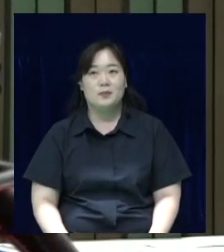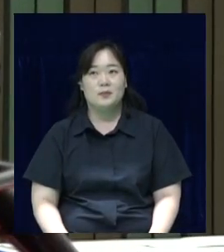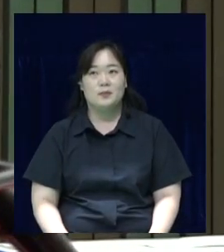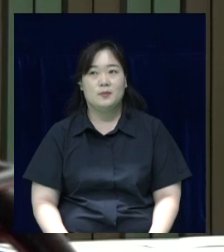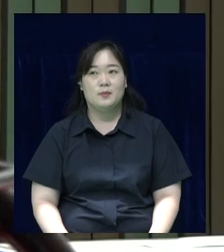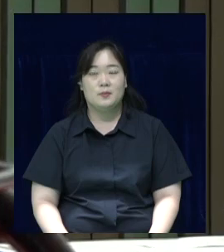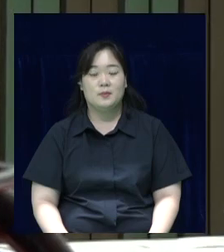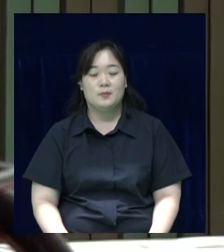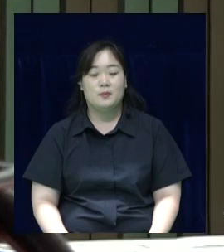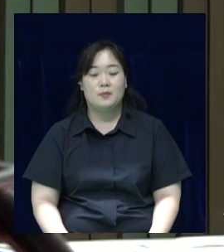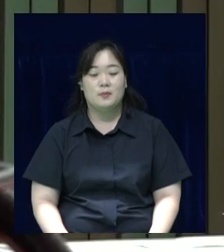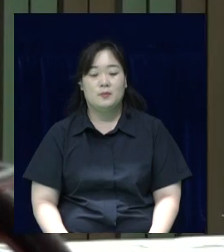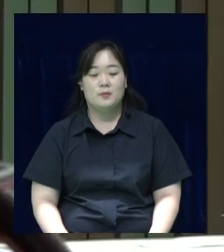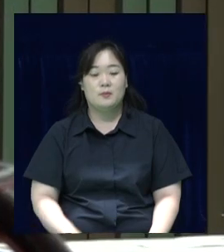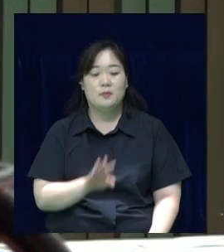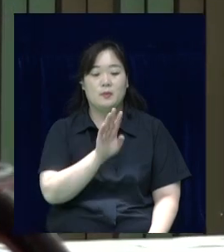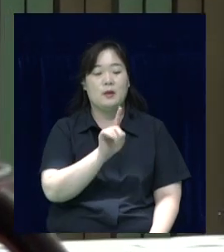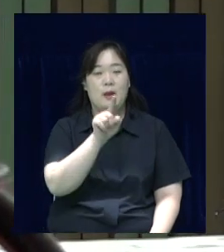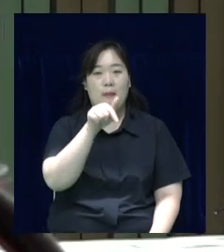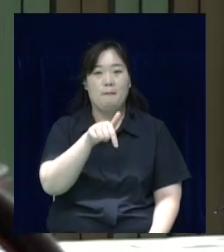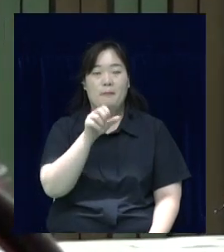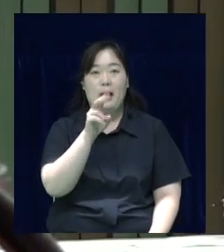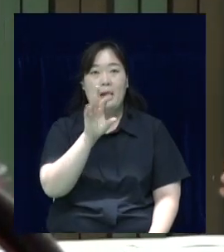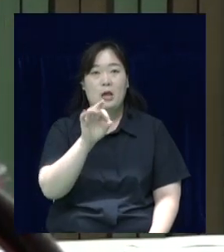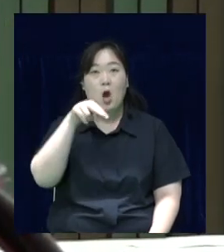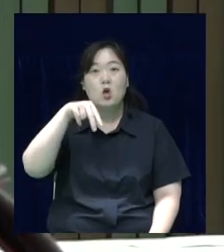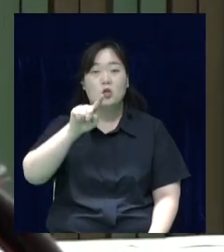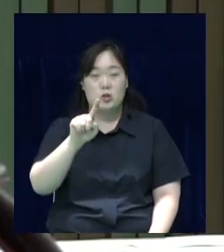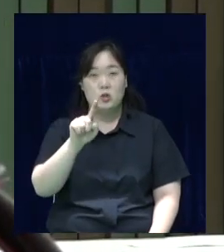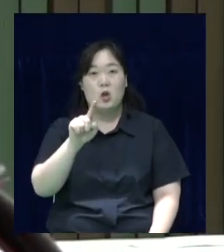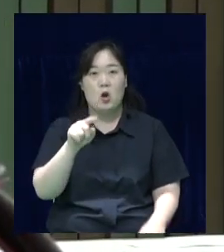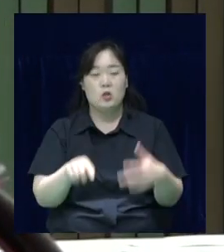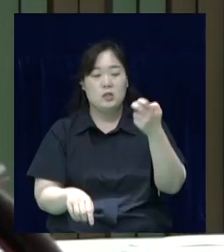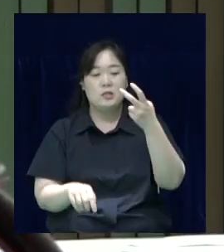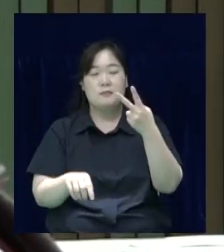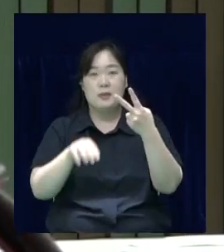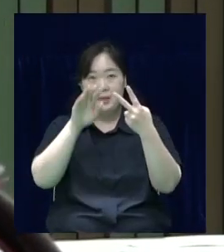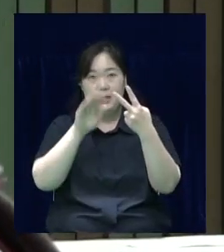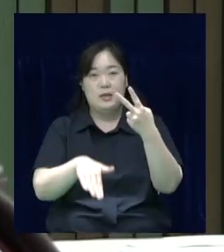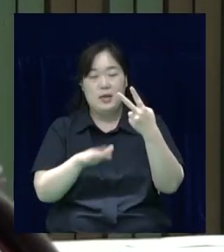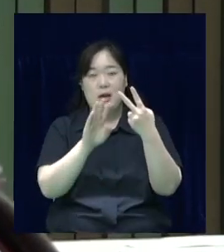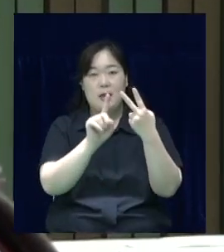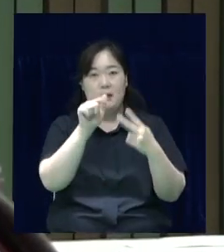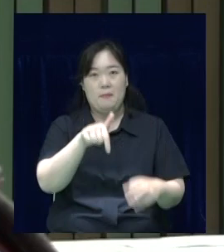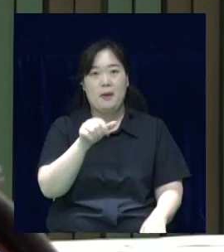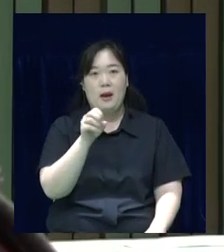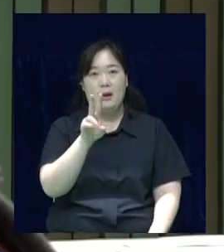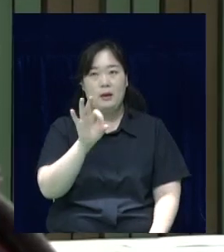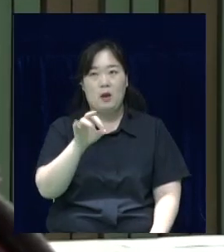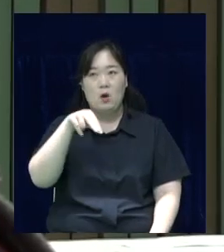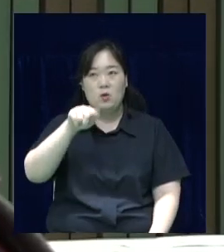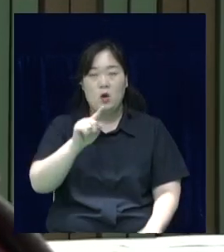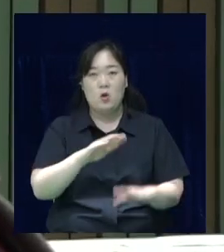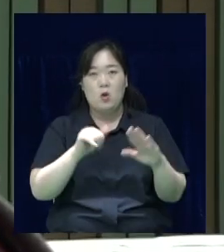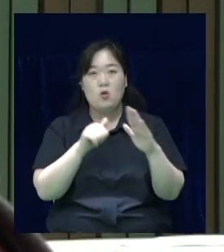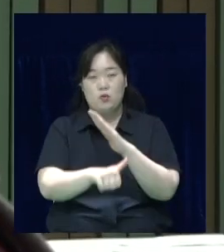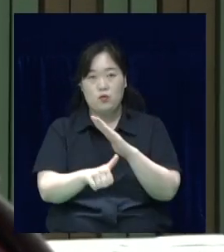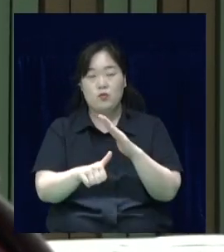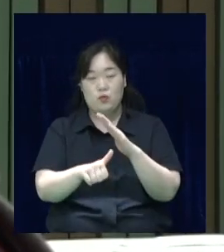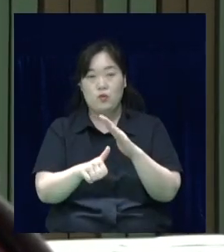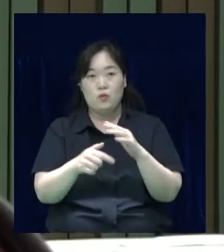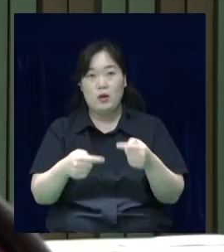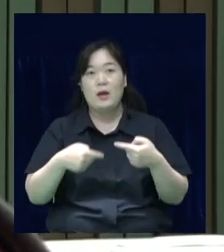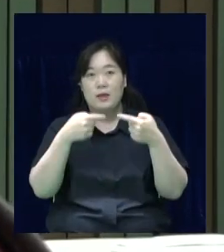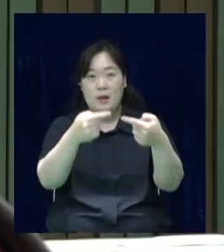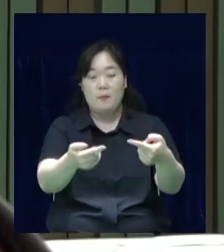자, 이제 박영서 선수 72kg 이하 체급의 박영서 선수가 입장을 하겠는데 조금 지연이